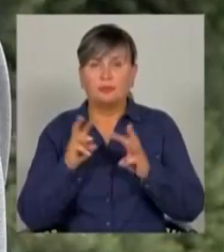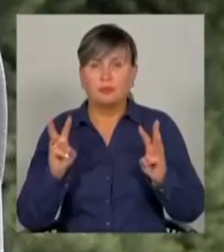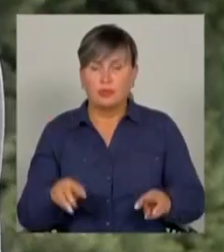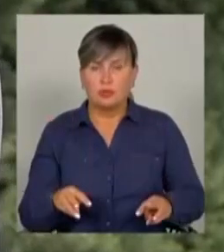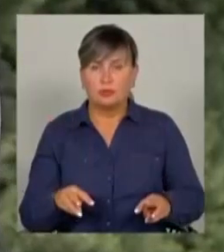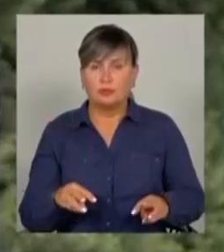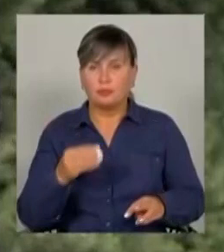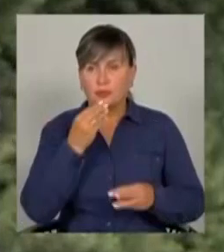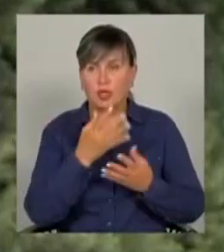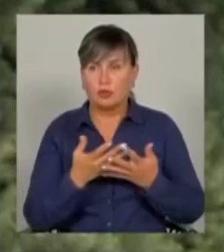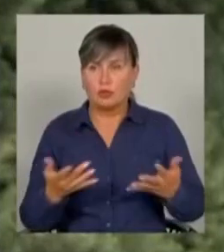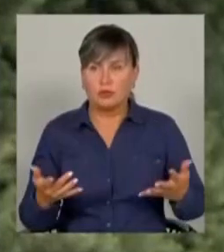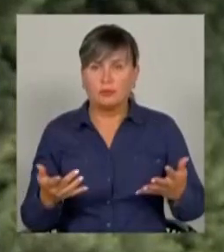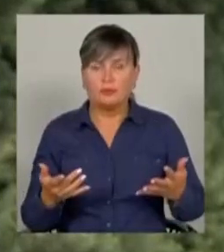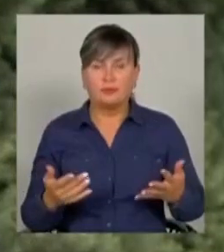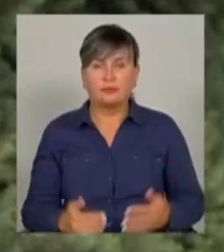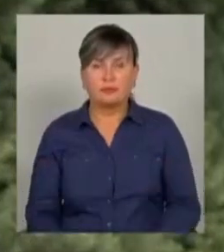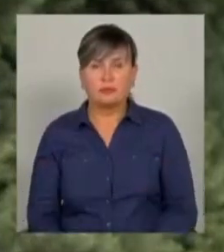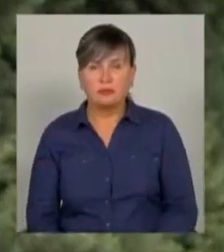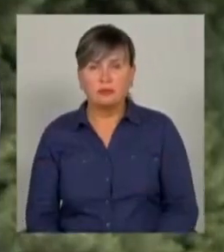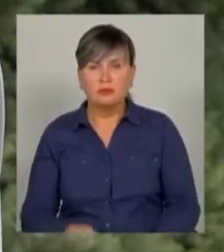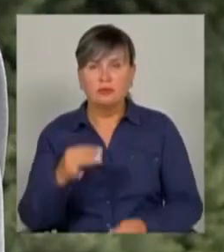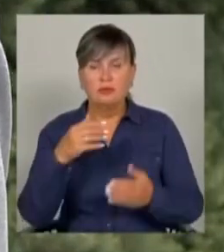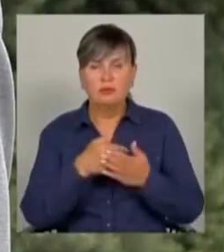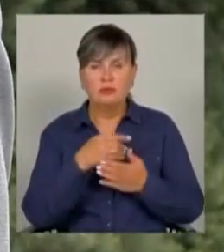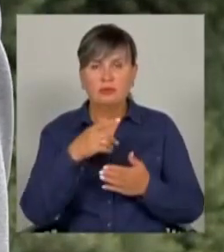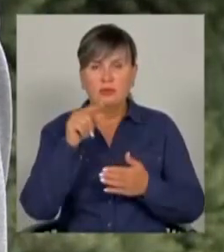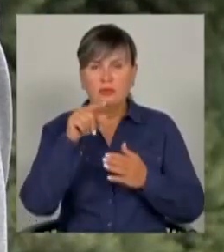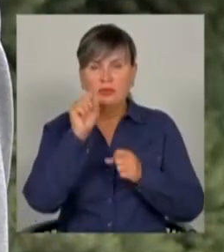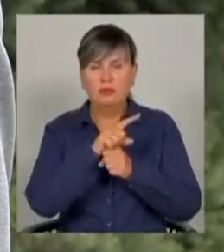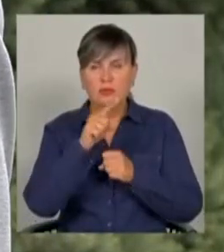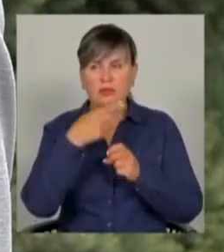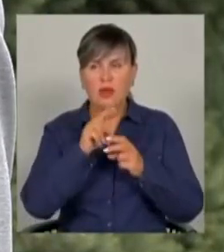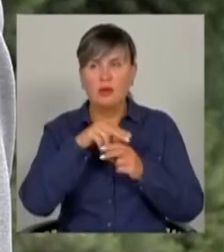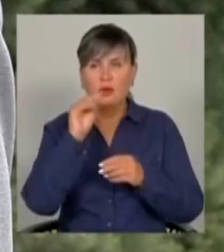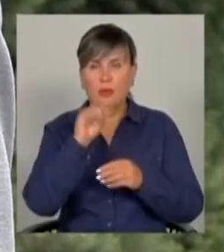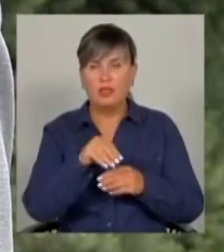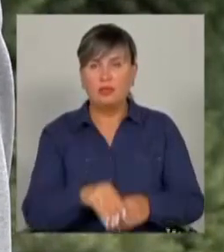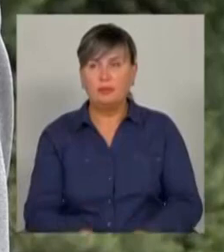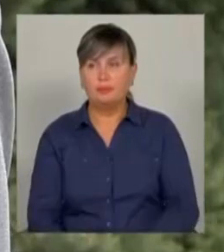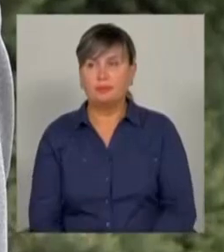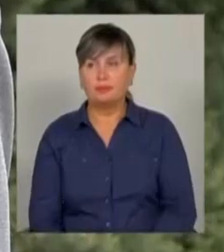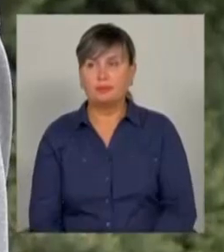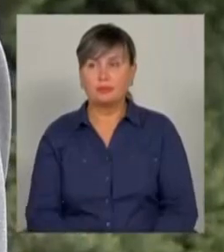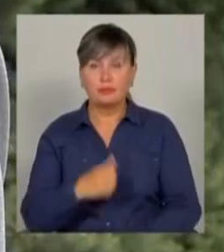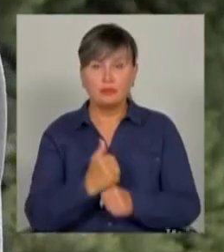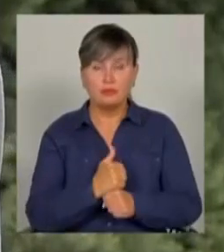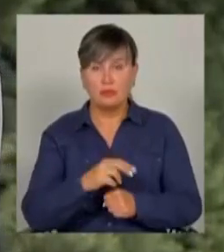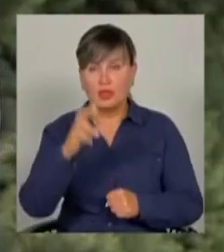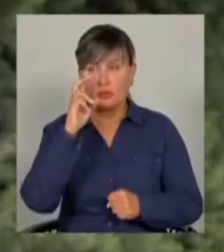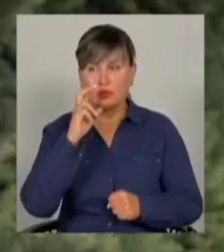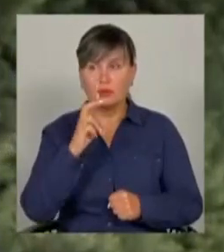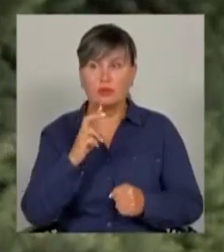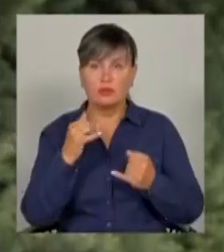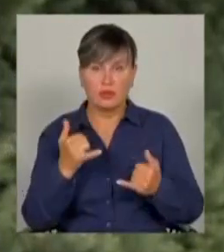обеспечить продуктами. И опять-таки та задача, которую поставили глава государства в